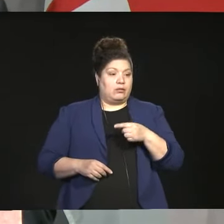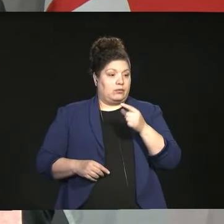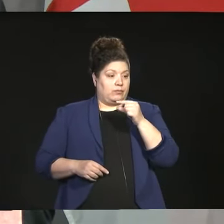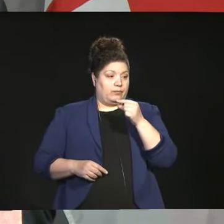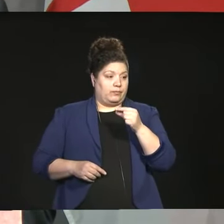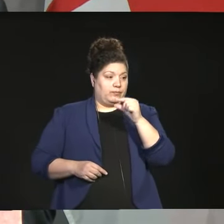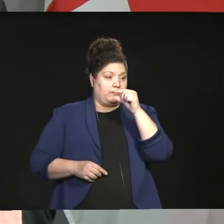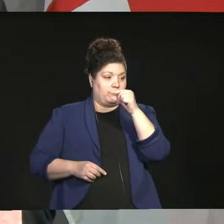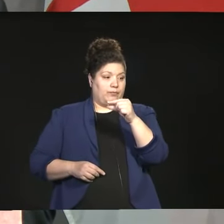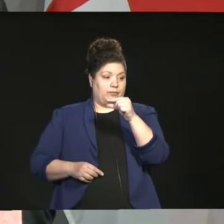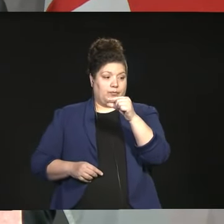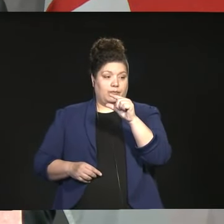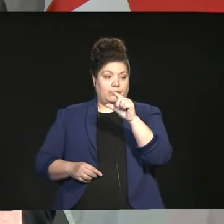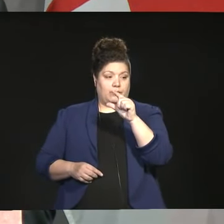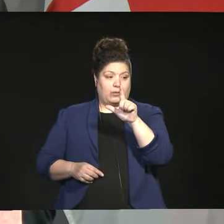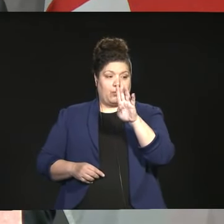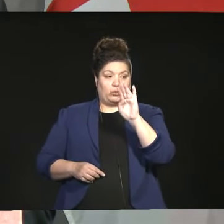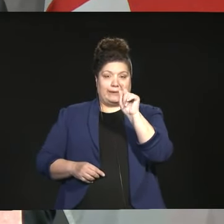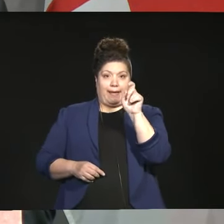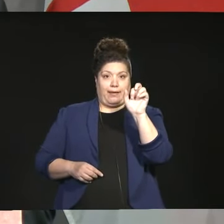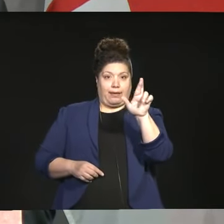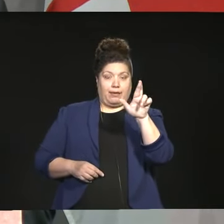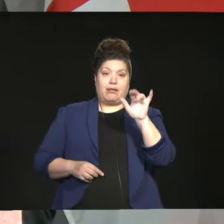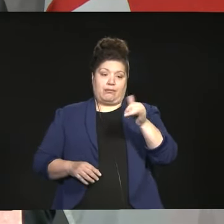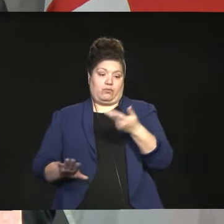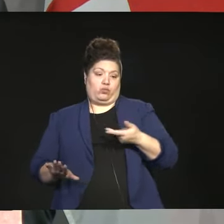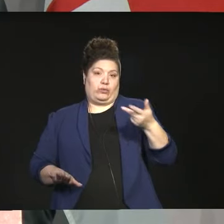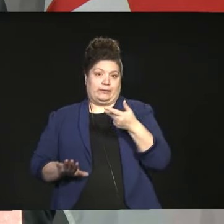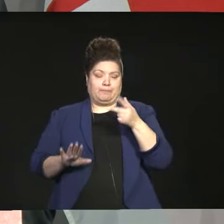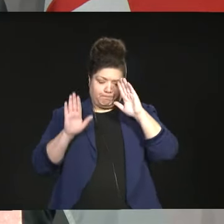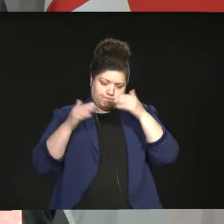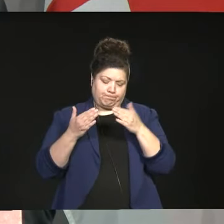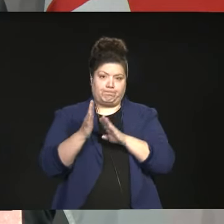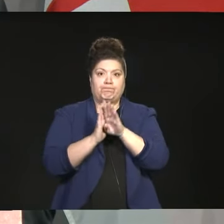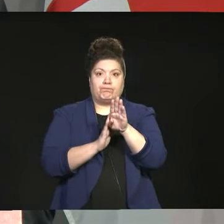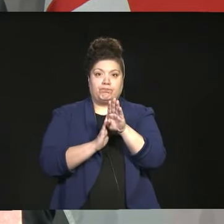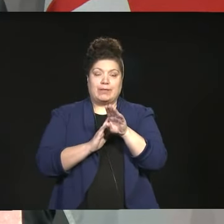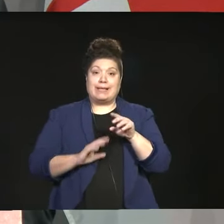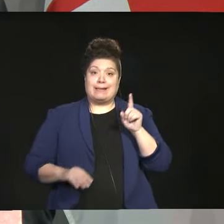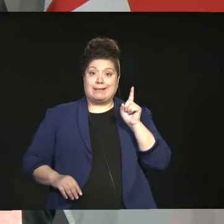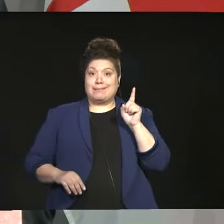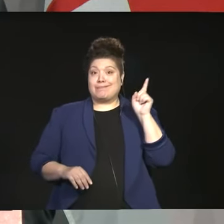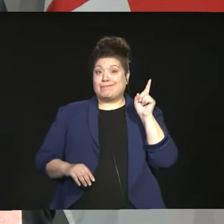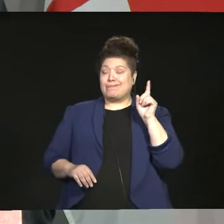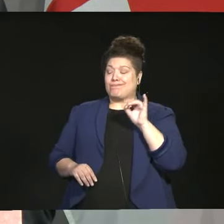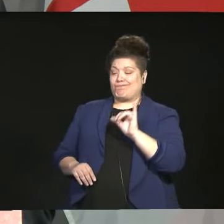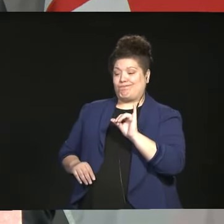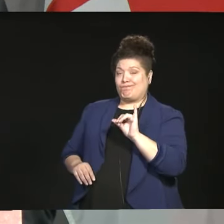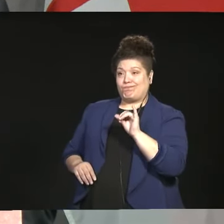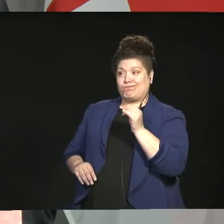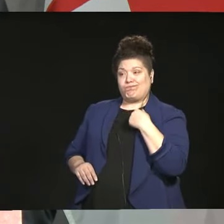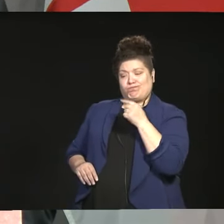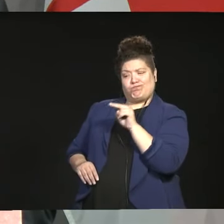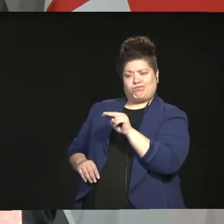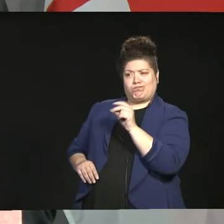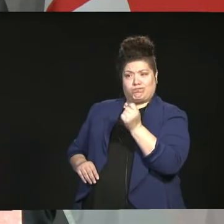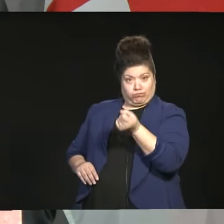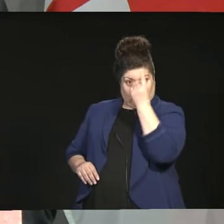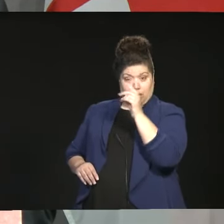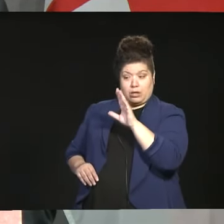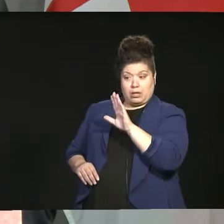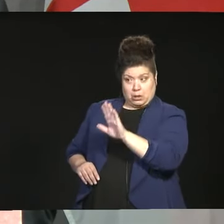Je comprends vos efforts, mais sauf que ça n'arrivera quand même pas plus vite. Ça n'arrivera quand même pas avant 3 autres semaines si on ajoute les